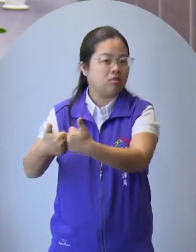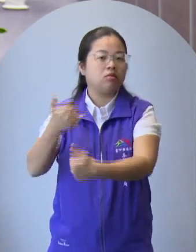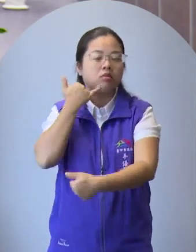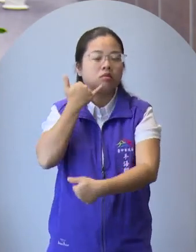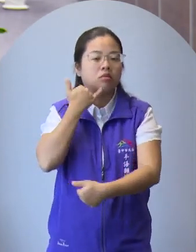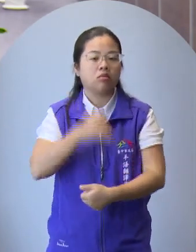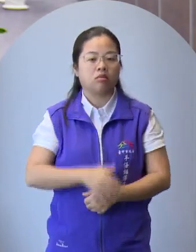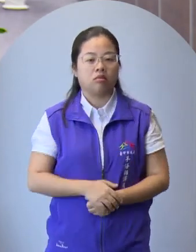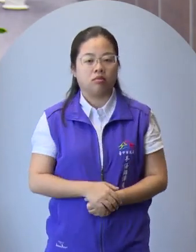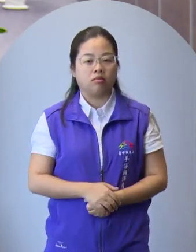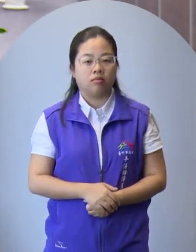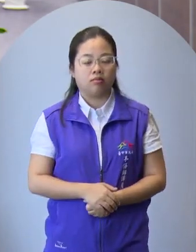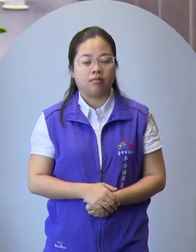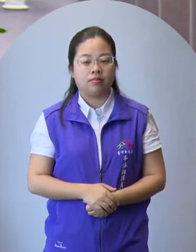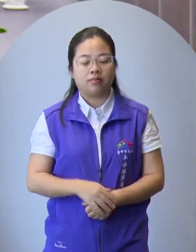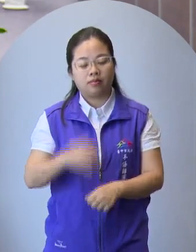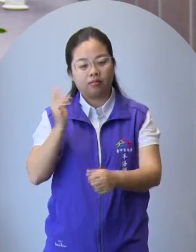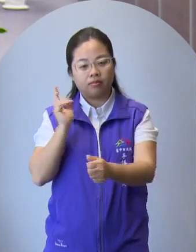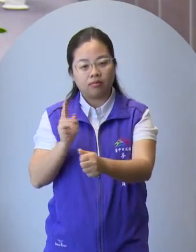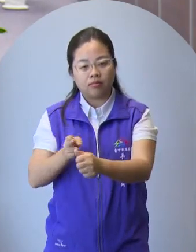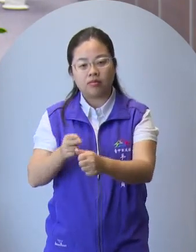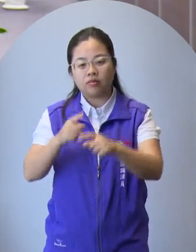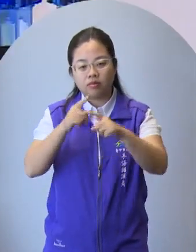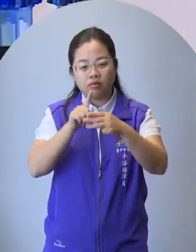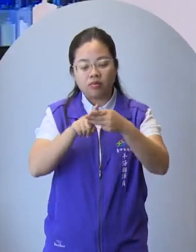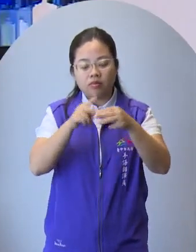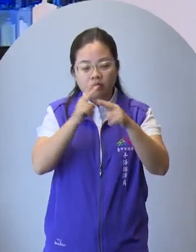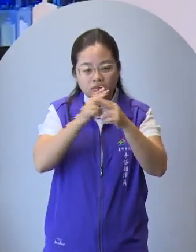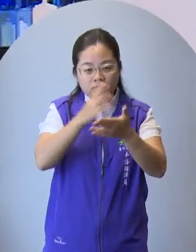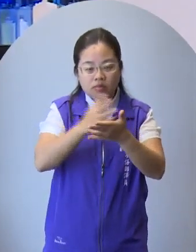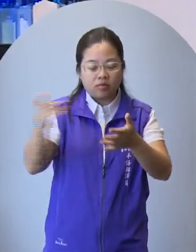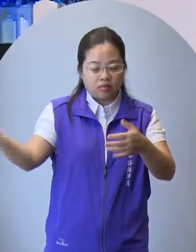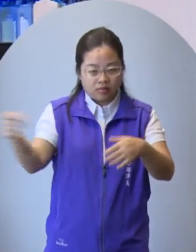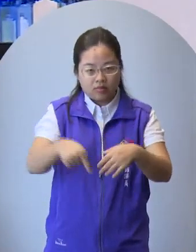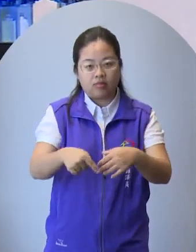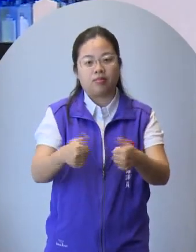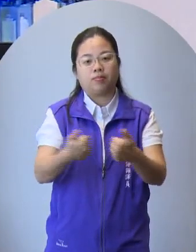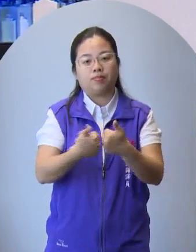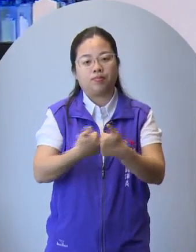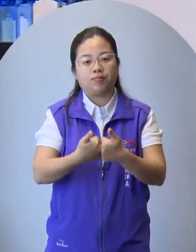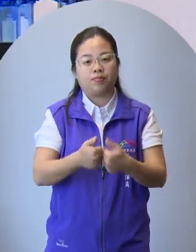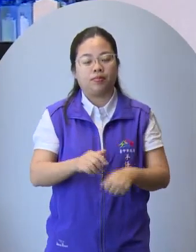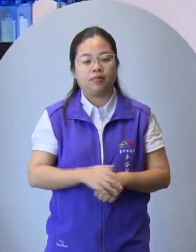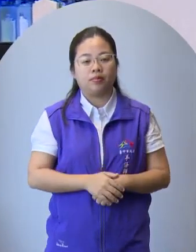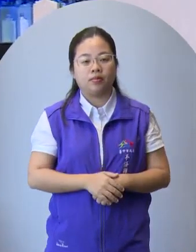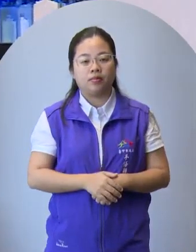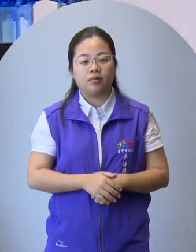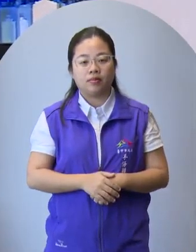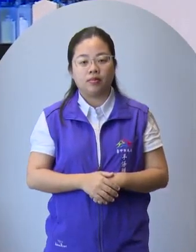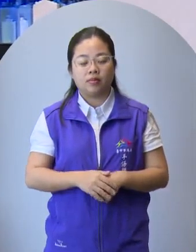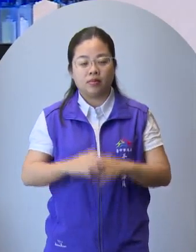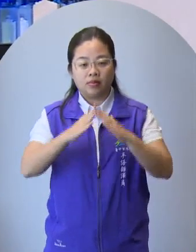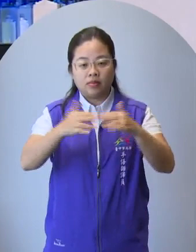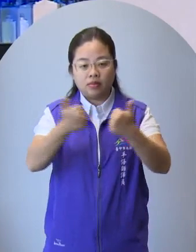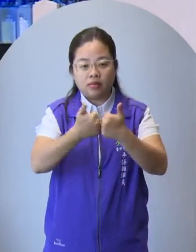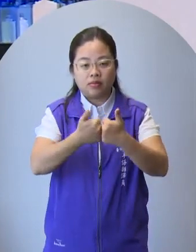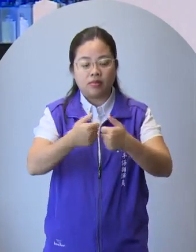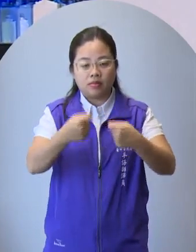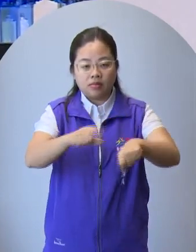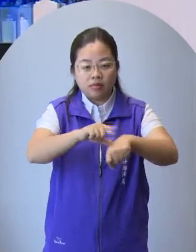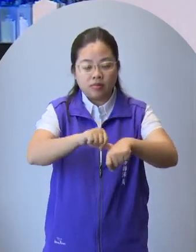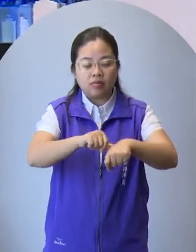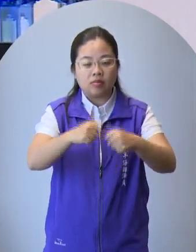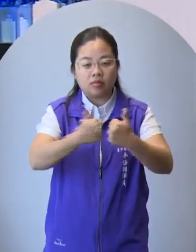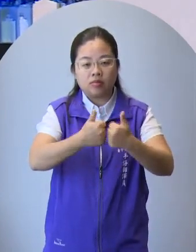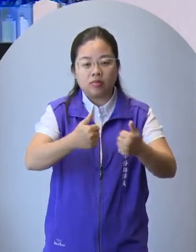那派这个副首长或是主秘来参加。那另外呢，市议会临时会完以后，接着就是定期大